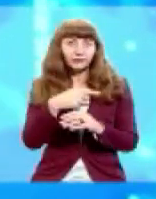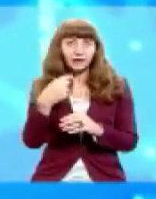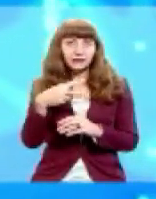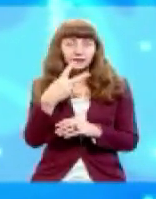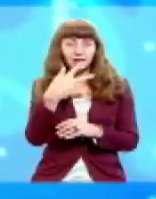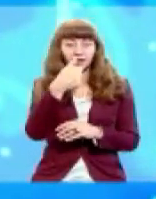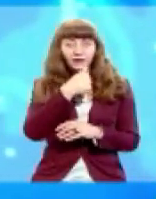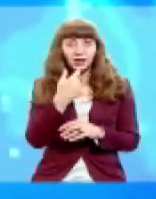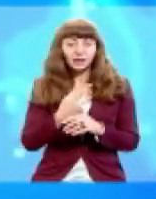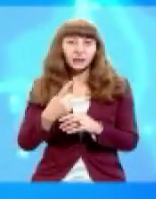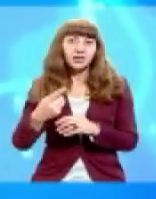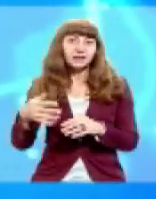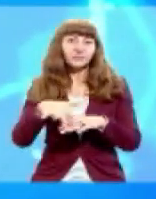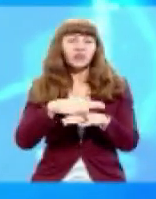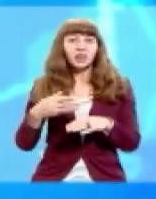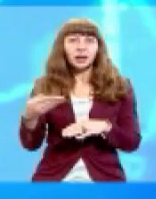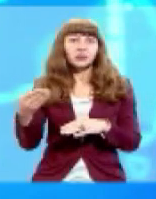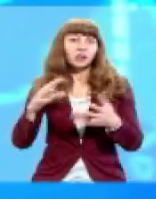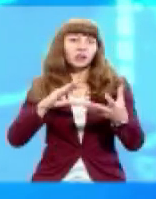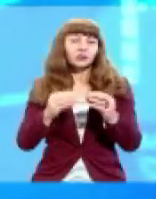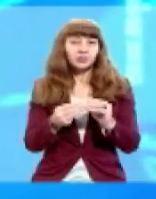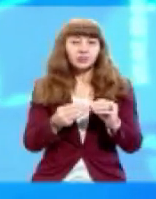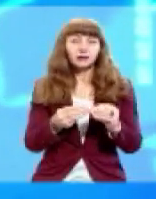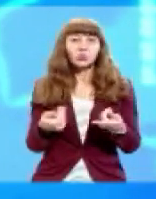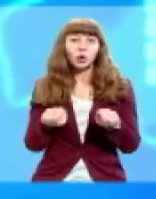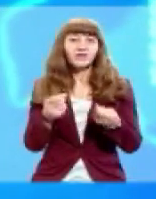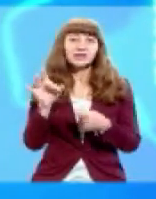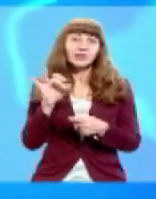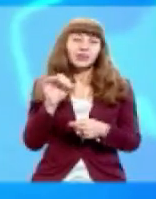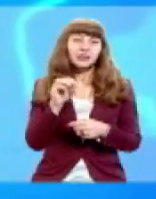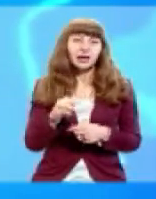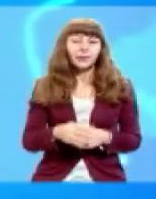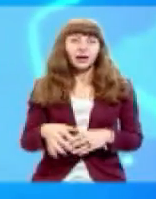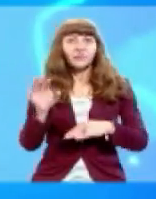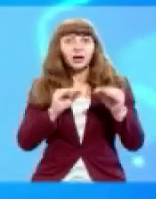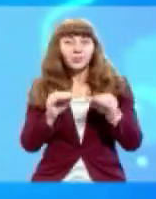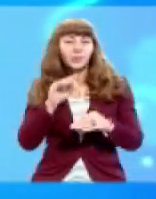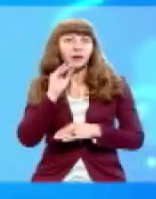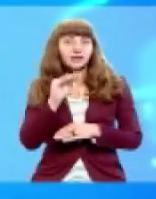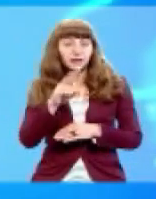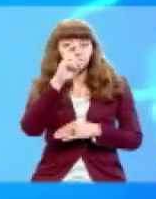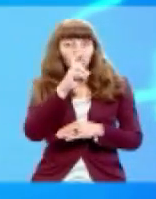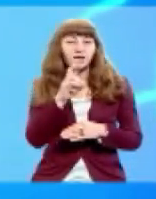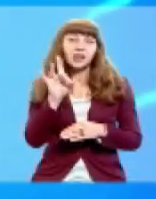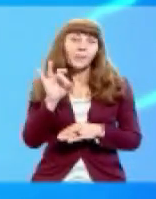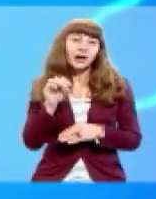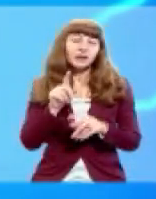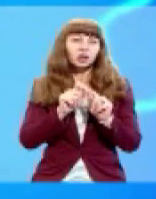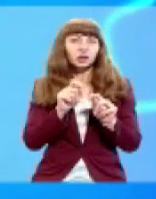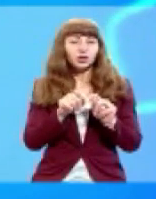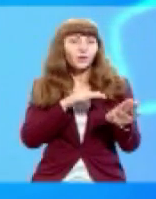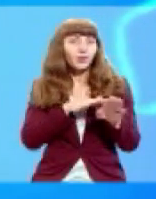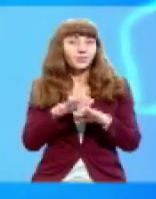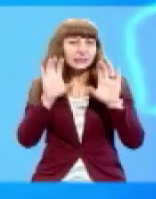жылдың бірінші жаршылыны бойынша департамент басшысы есеп берді. Кәсіби мемлекеттік аппаратты қалыптастыру, заңнаманың